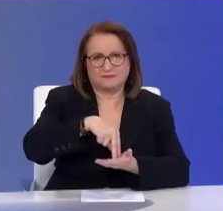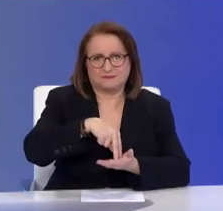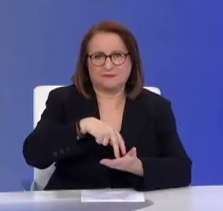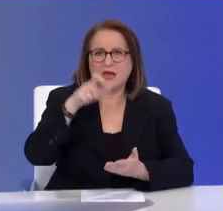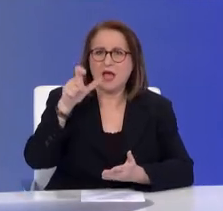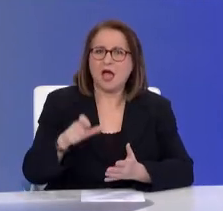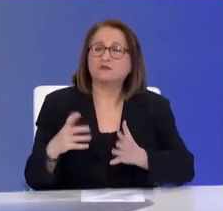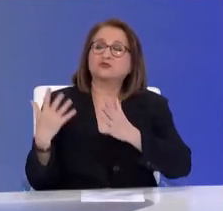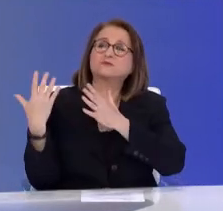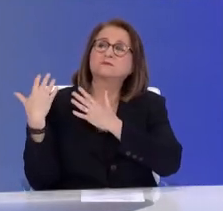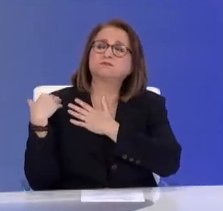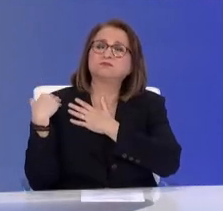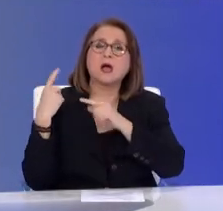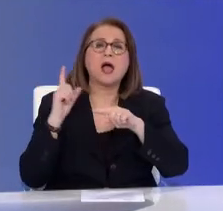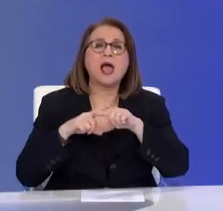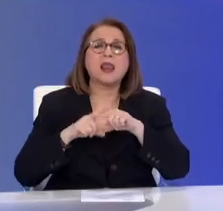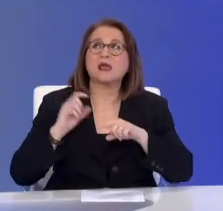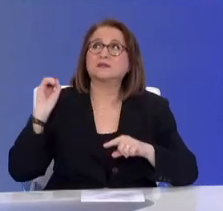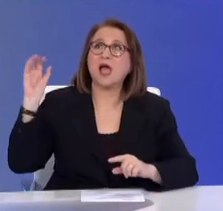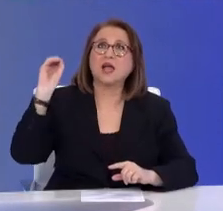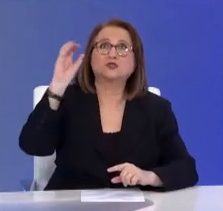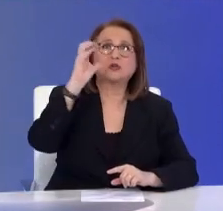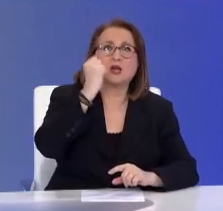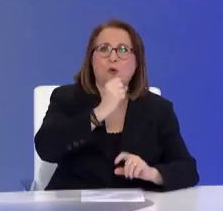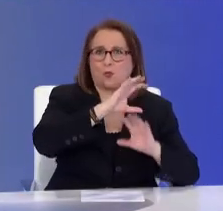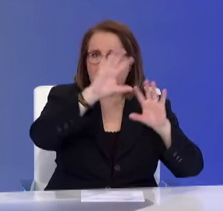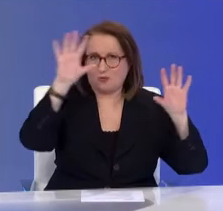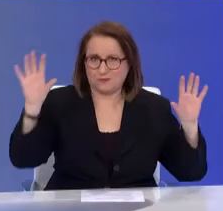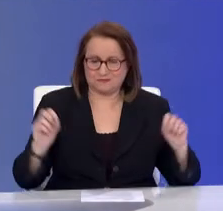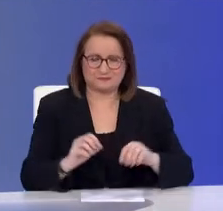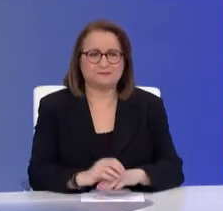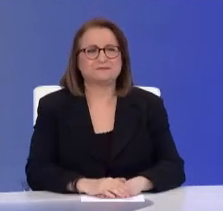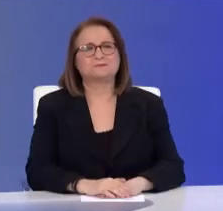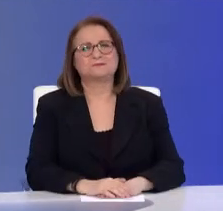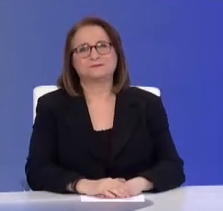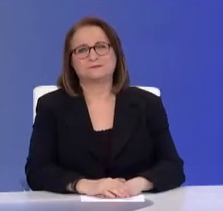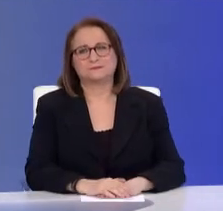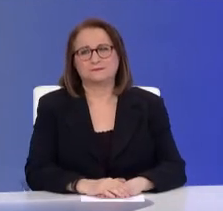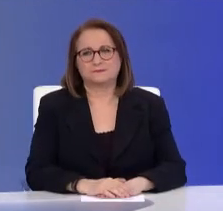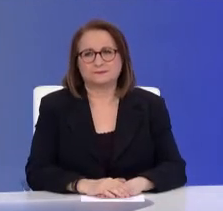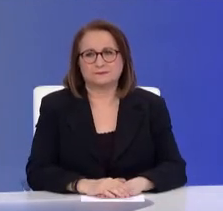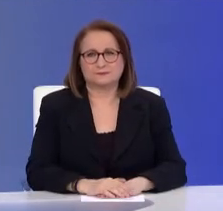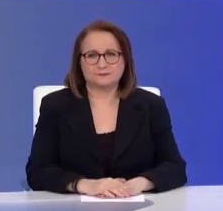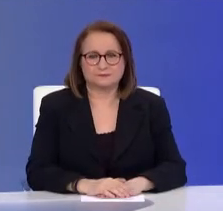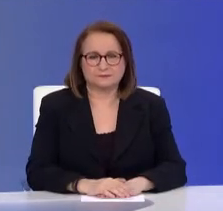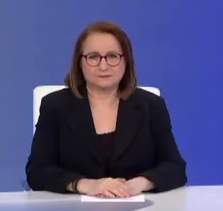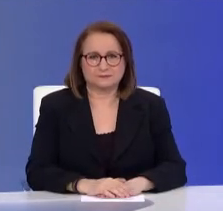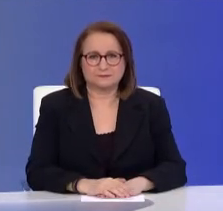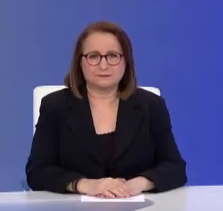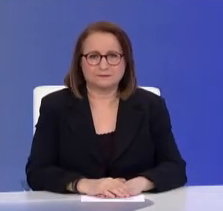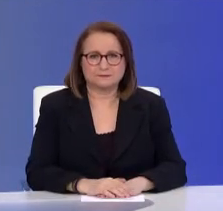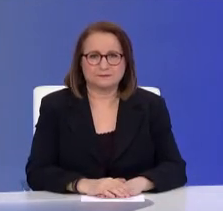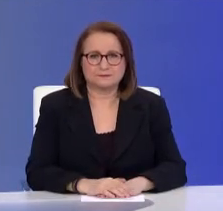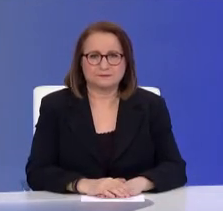for Diaspora Greeks, Mr. Ο Υφυπουργός Εξωτερικών αρμόδιος για τον απόδημο ελληνισμό,